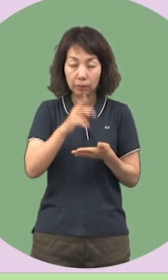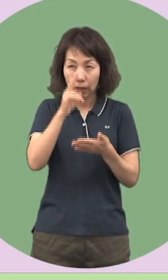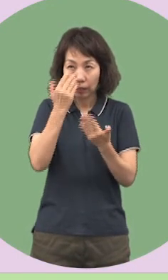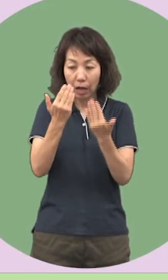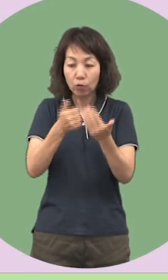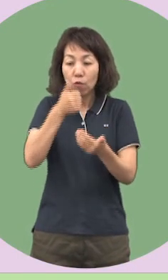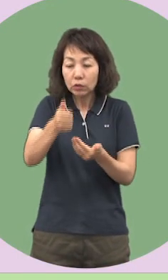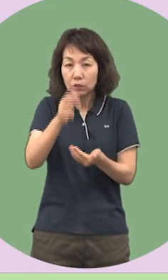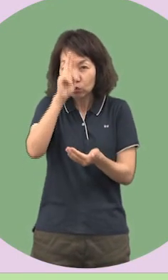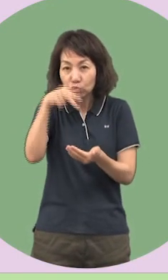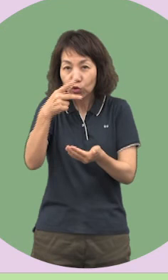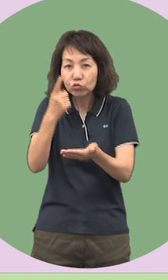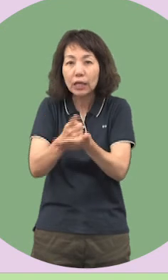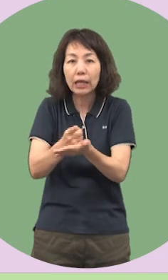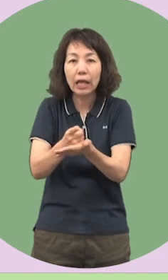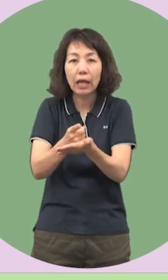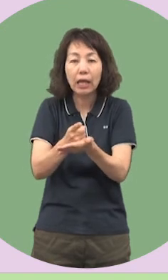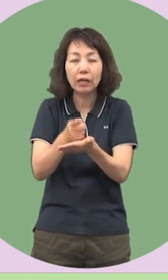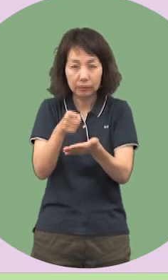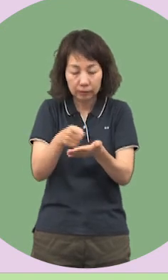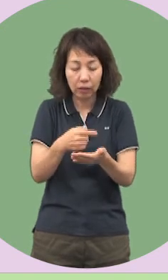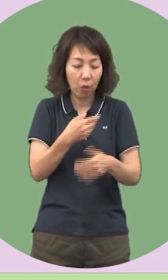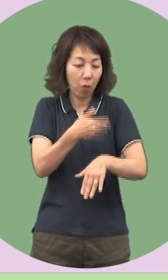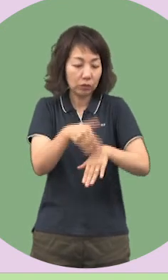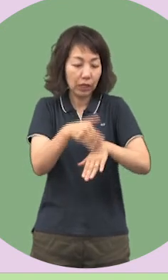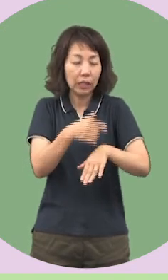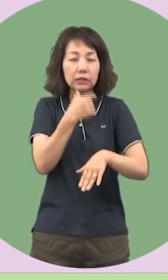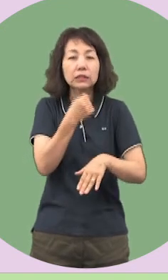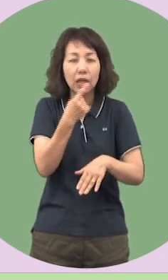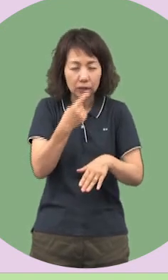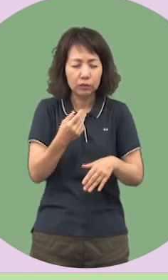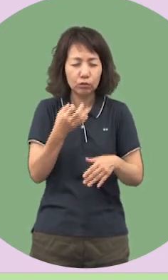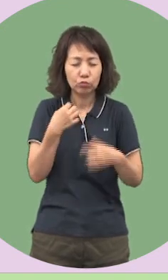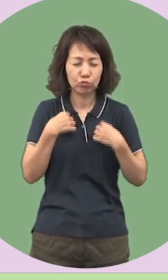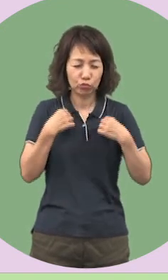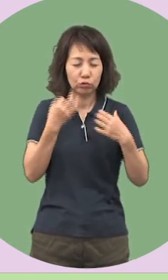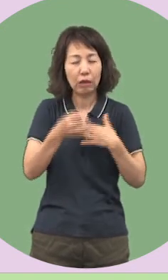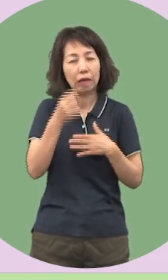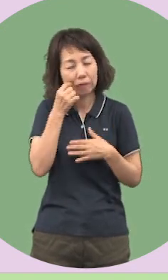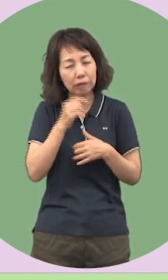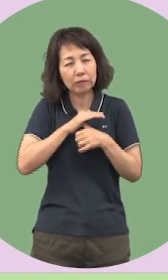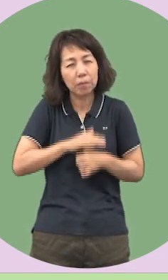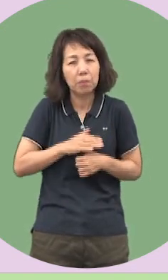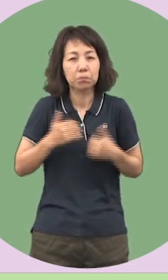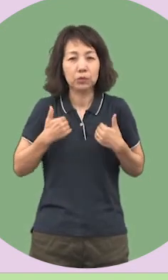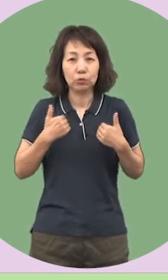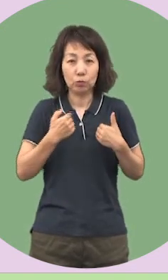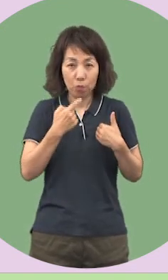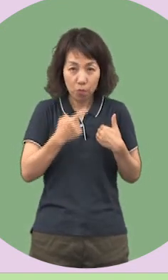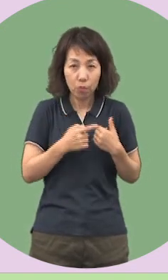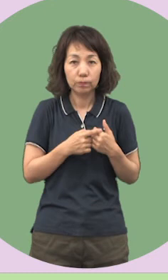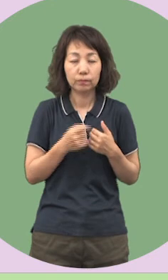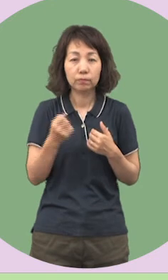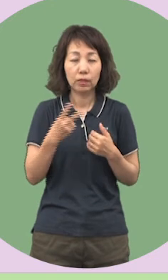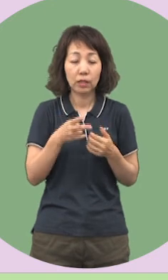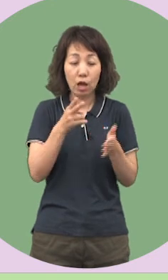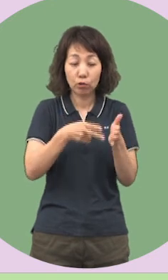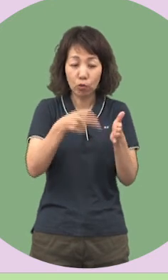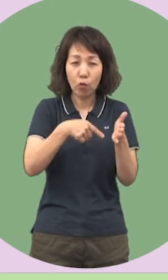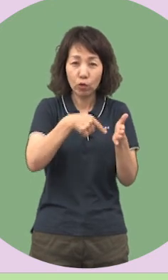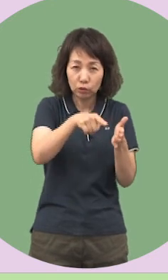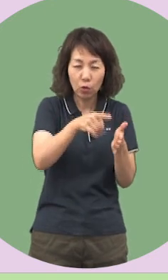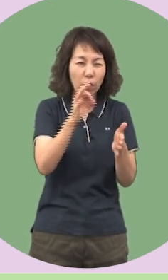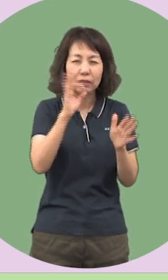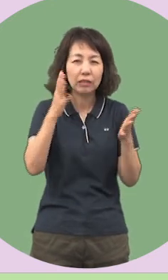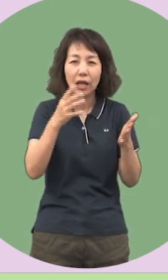け、おしゃれをしたい年頃だけど洋服が買えずに我慢する、旅行や進学を諦めてしま